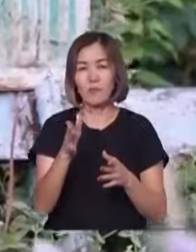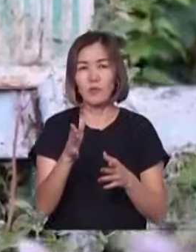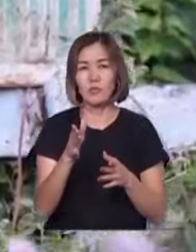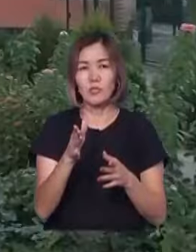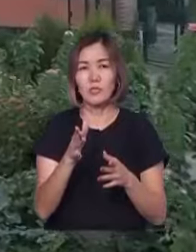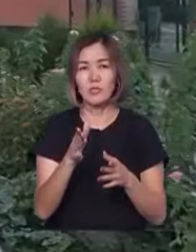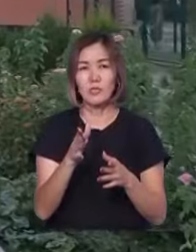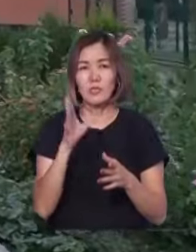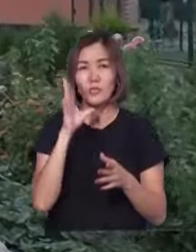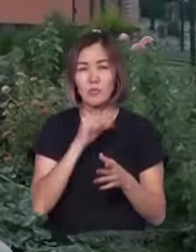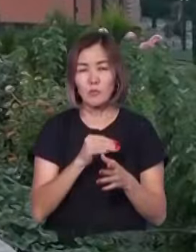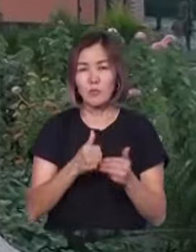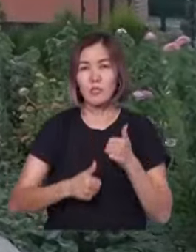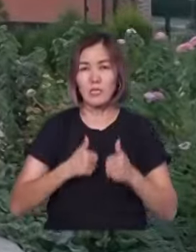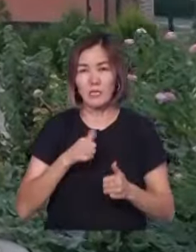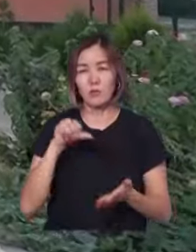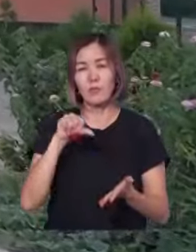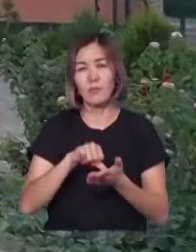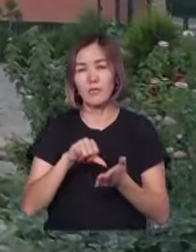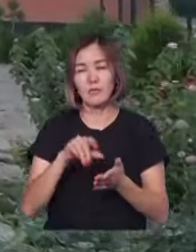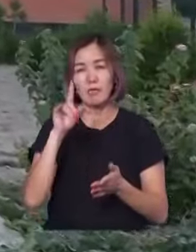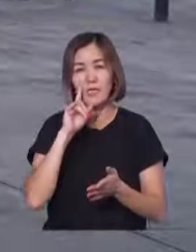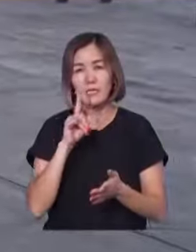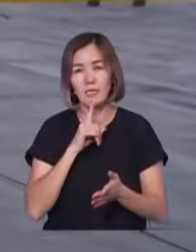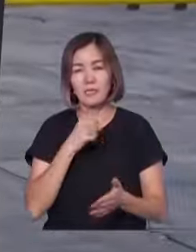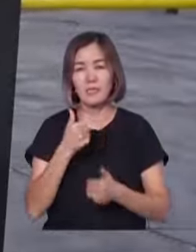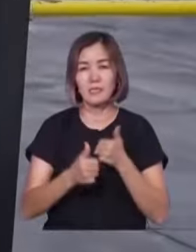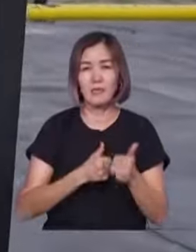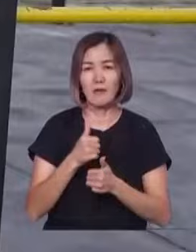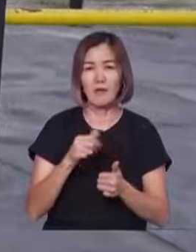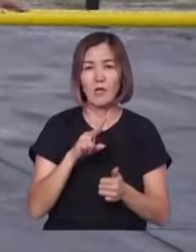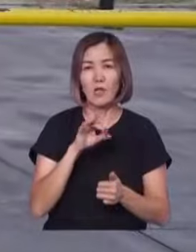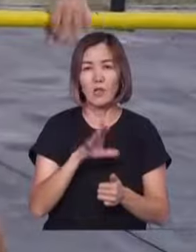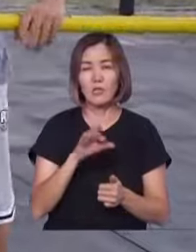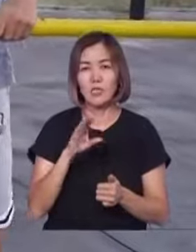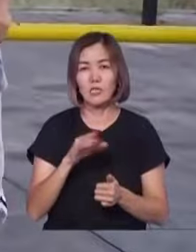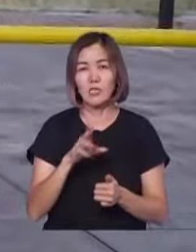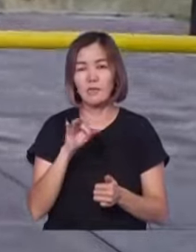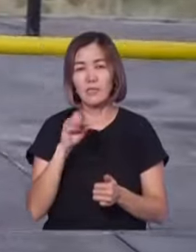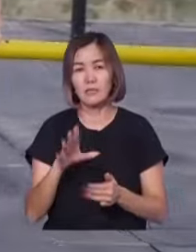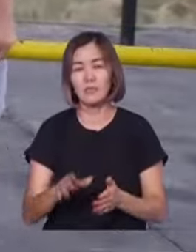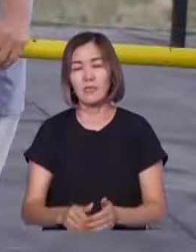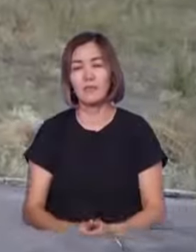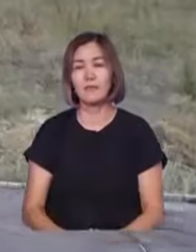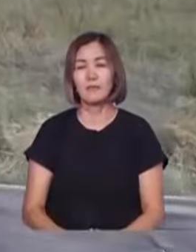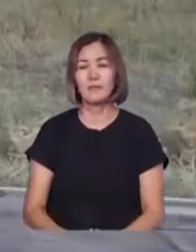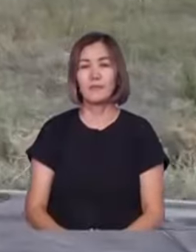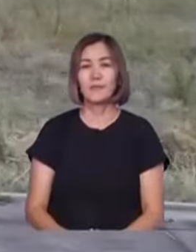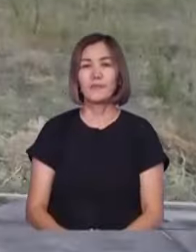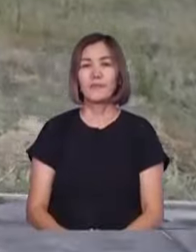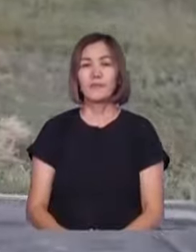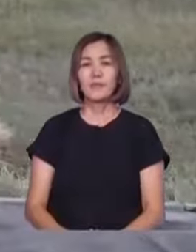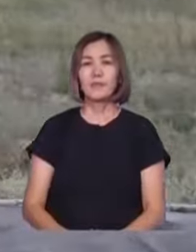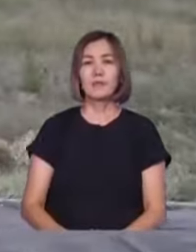подопечные смогут с достоинством представить страну на соревнованиях в лос-анджелесе и брисбене Яман турсун канов Мурад